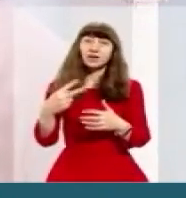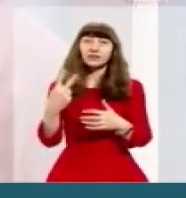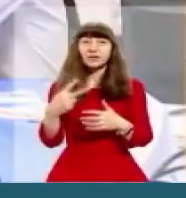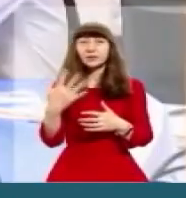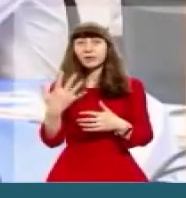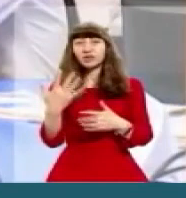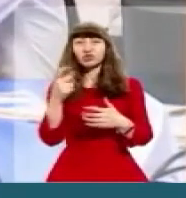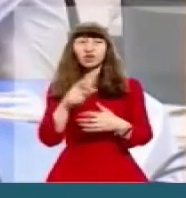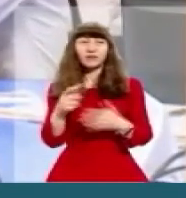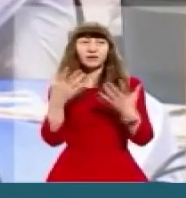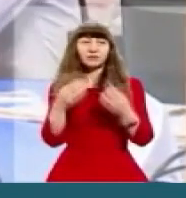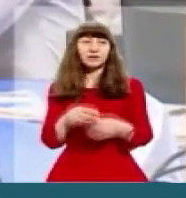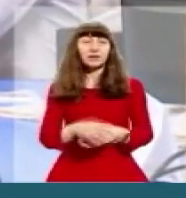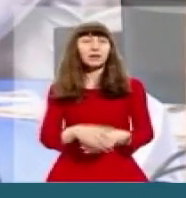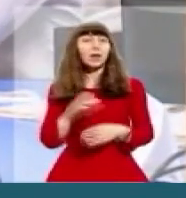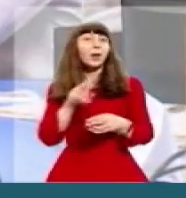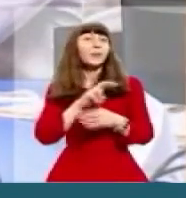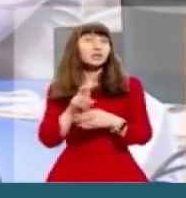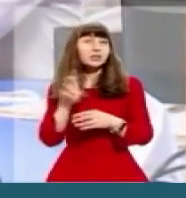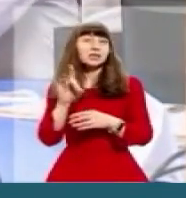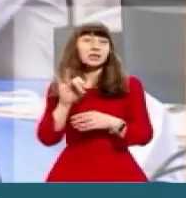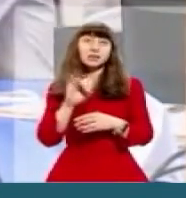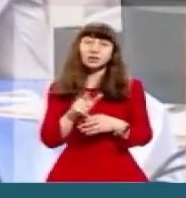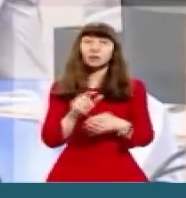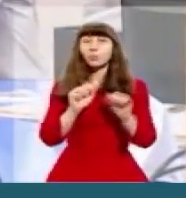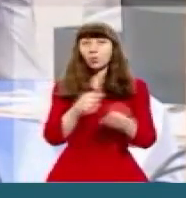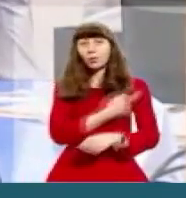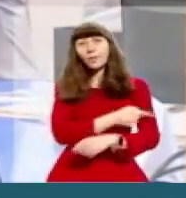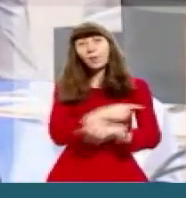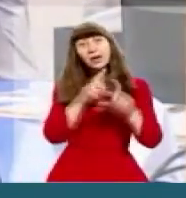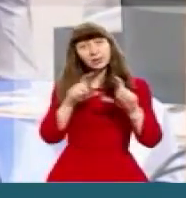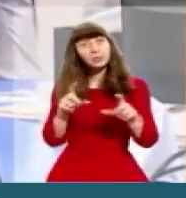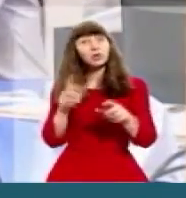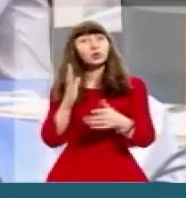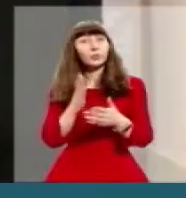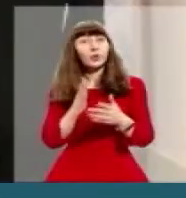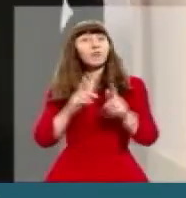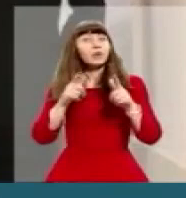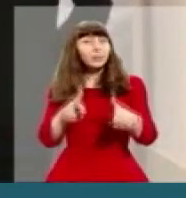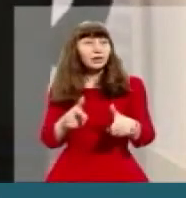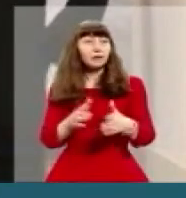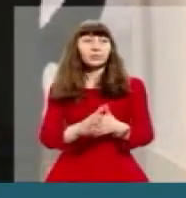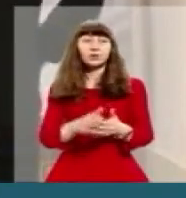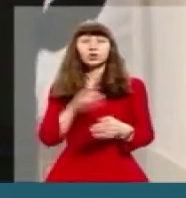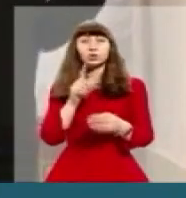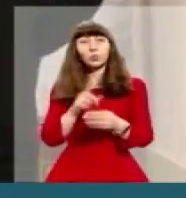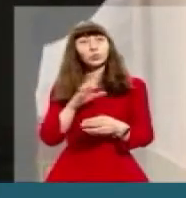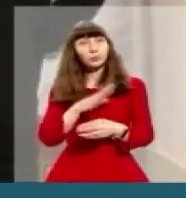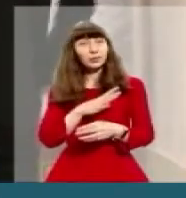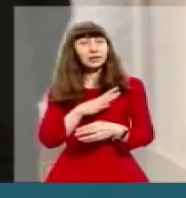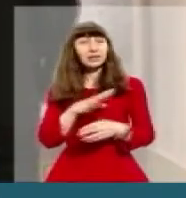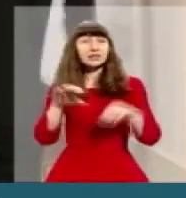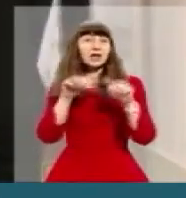20-25 человек в день. Пройти скрининг жители города могут в поликлиниках, к которым прикреплены. При этом пациент должен иметь статус